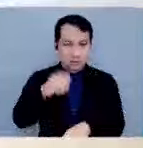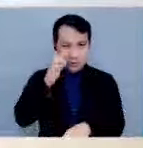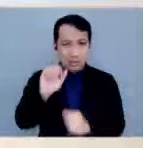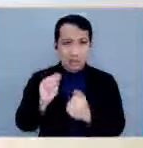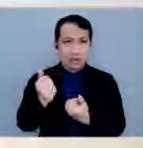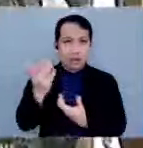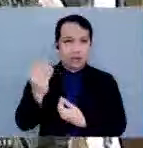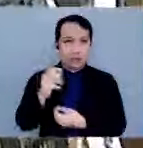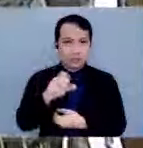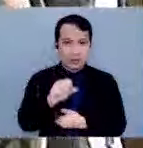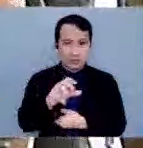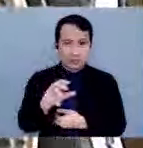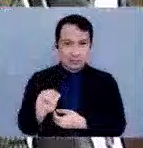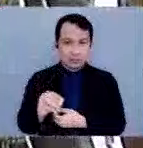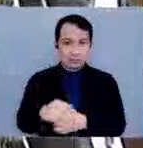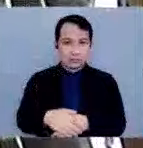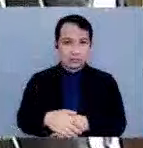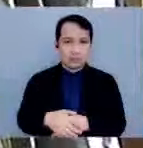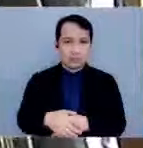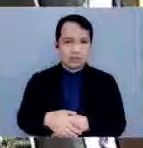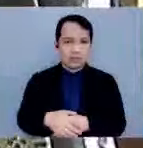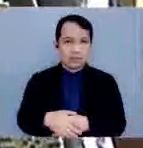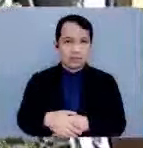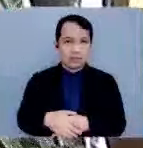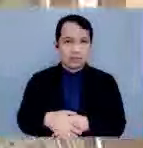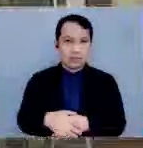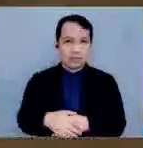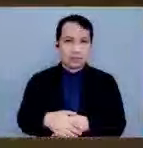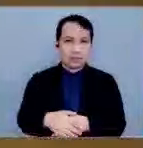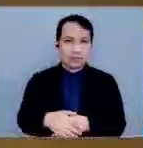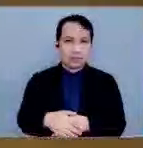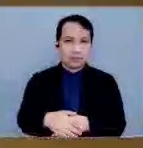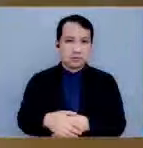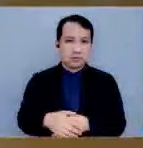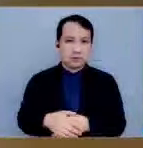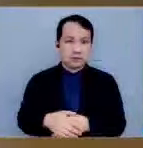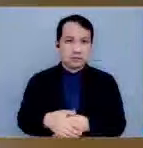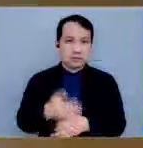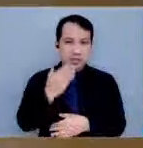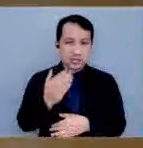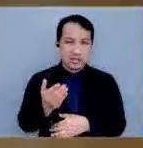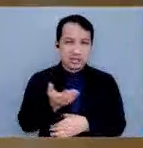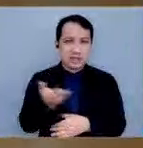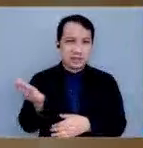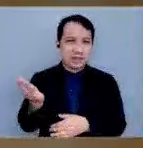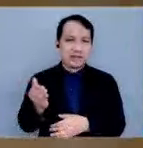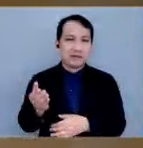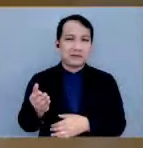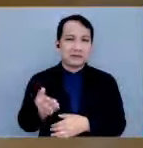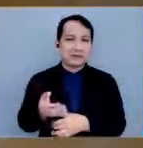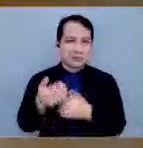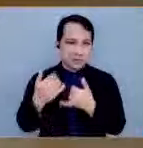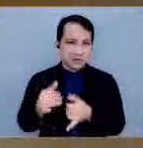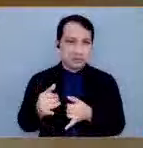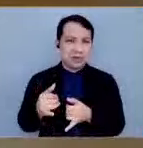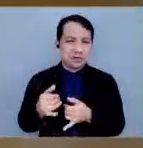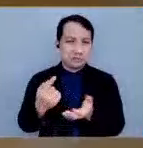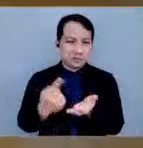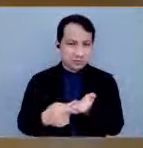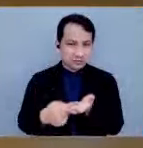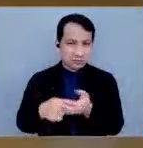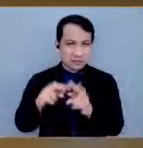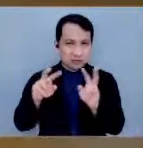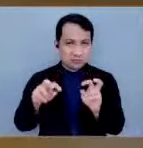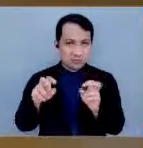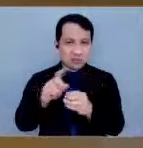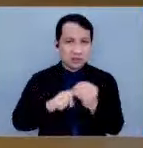Sam. Thank you, pa! Thank you! Sa kabila nito, game na game naman na talakayan ng iba pang issue tulad ng